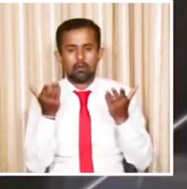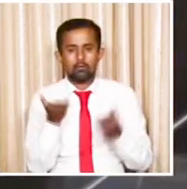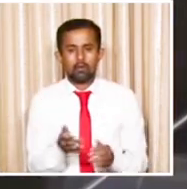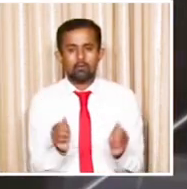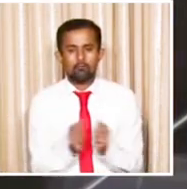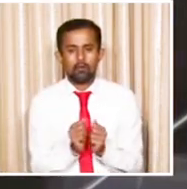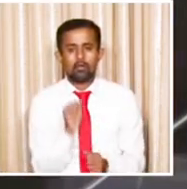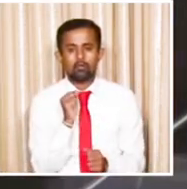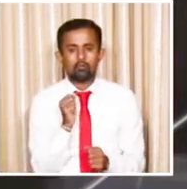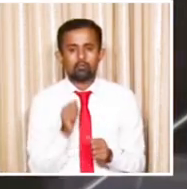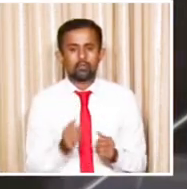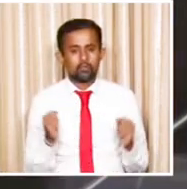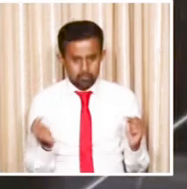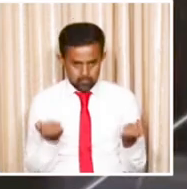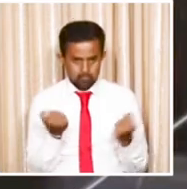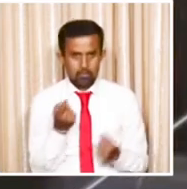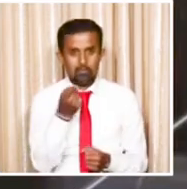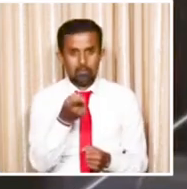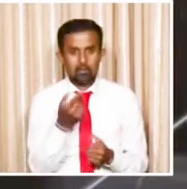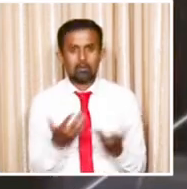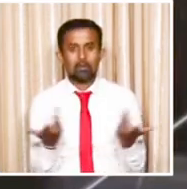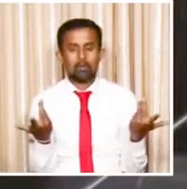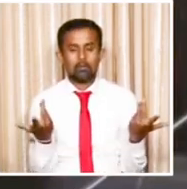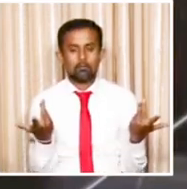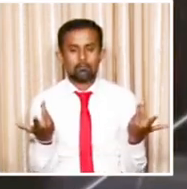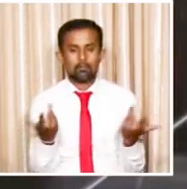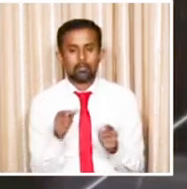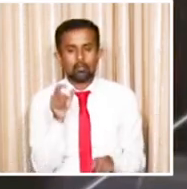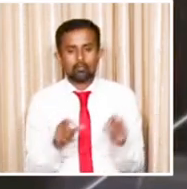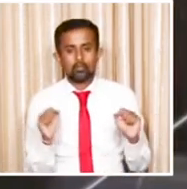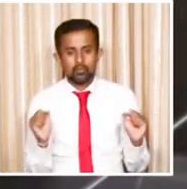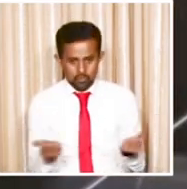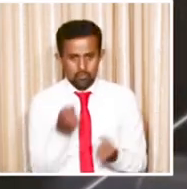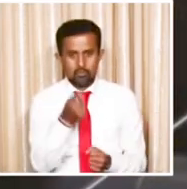වැඩේ? එතකොට මිනිසුන් සවිබල ගන්නවලද? නැහැ. මිනිසුන් ශක්තිමත් කරලද?